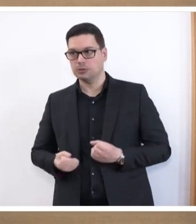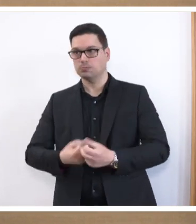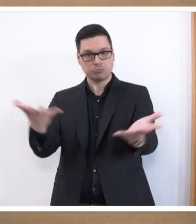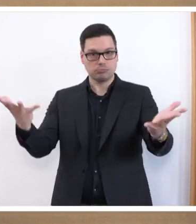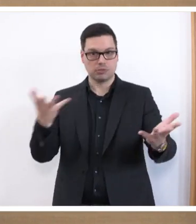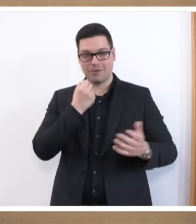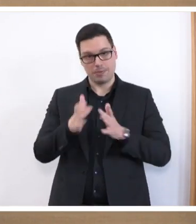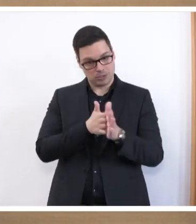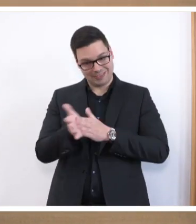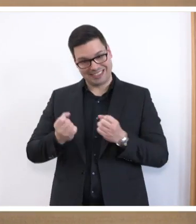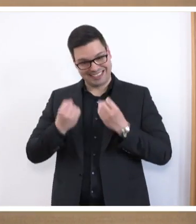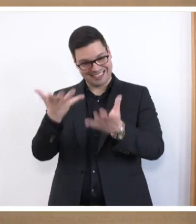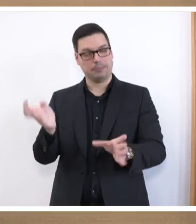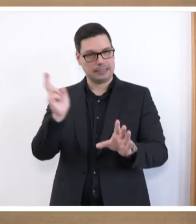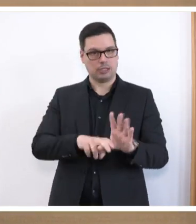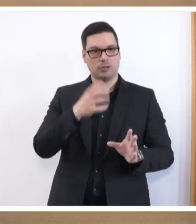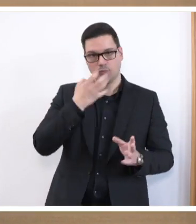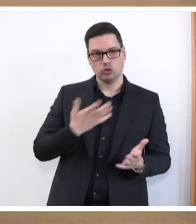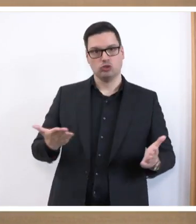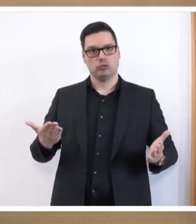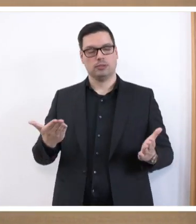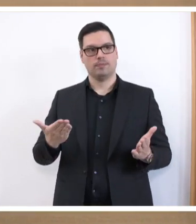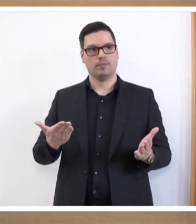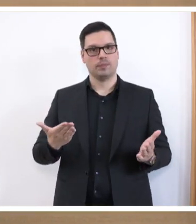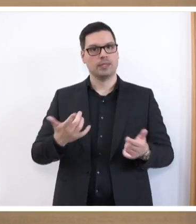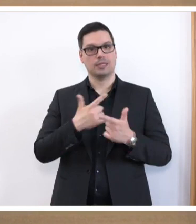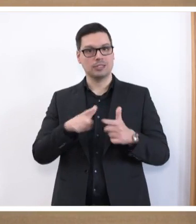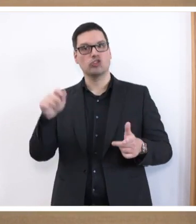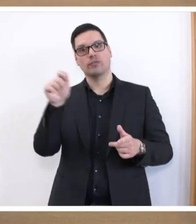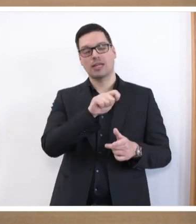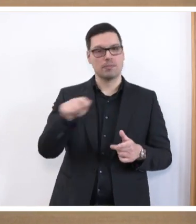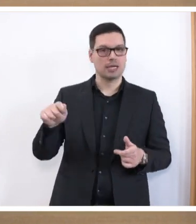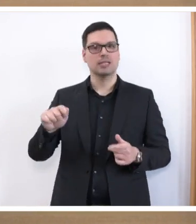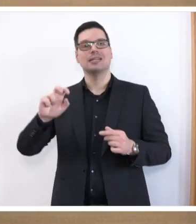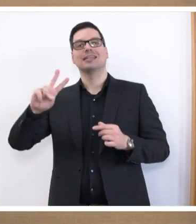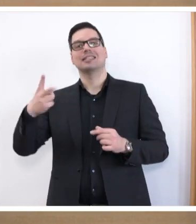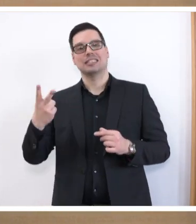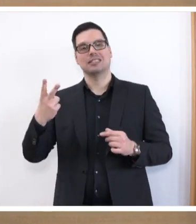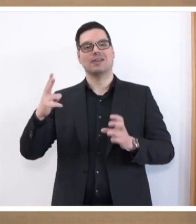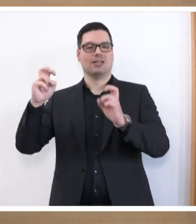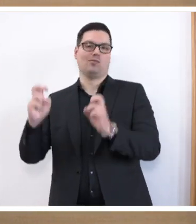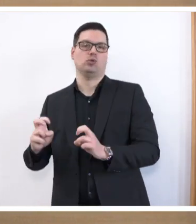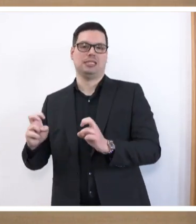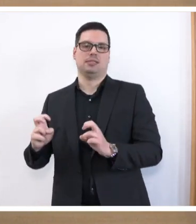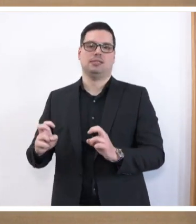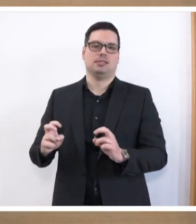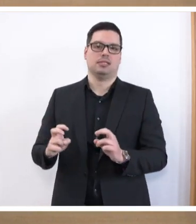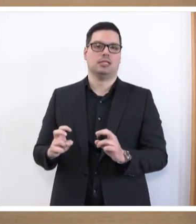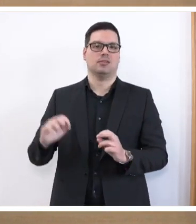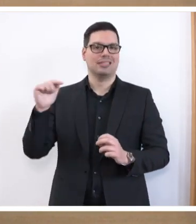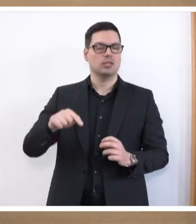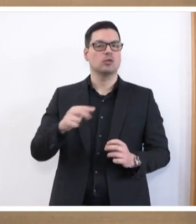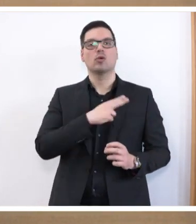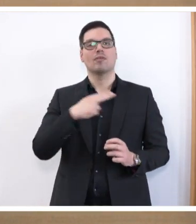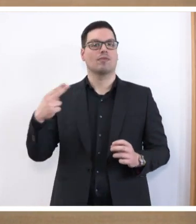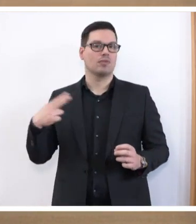sie auch stärker beteiligen möchte, der sollte nicht die Wählbarkeit des Zweitwohnsitzes ins Feld führen. Von der profitieren nur